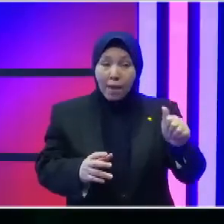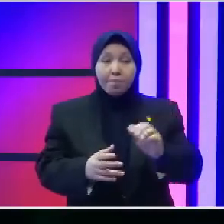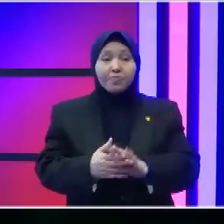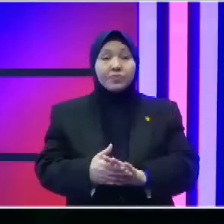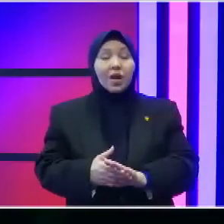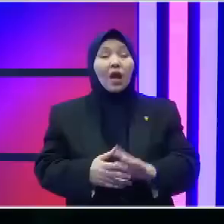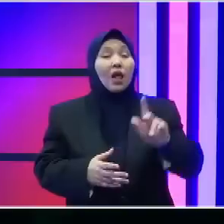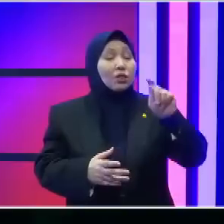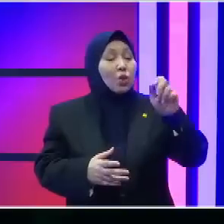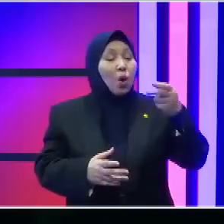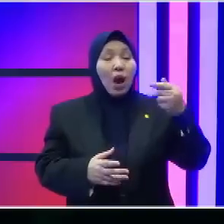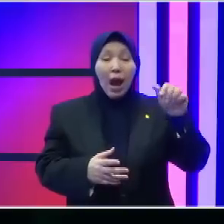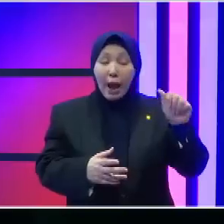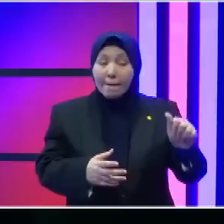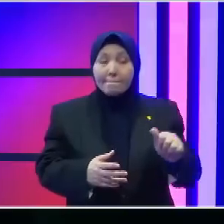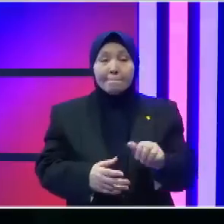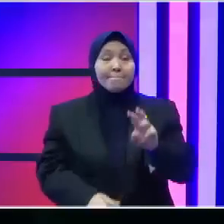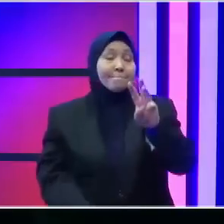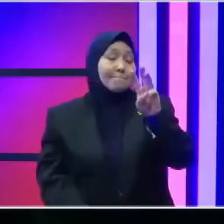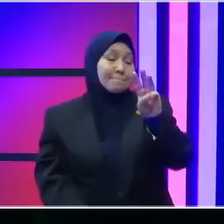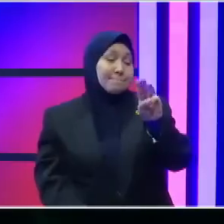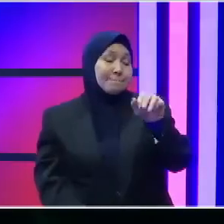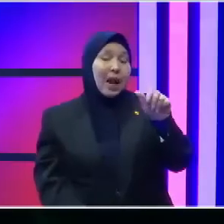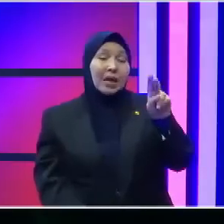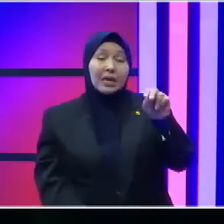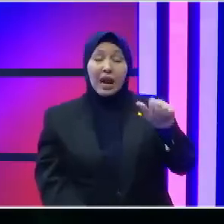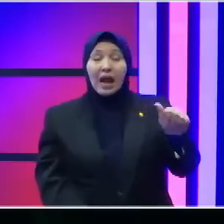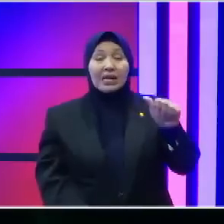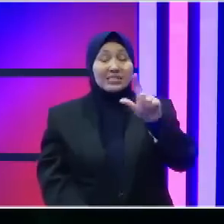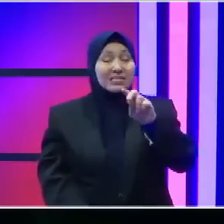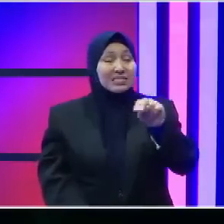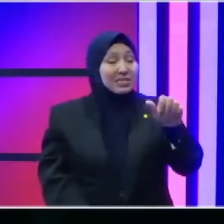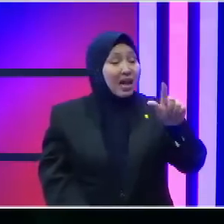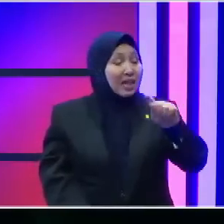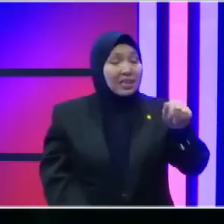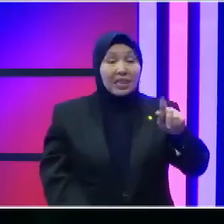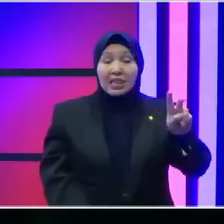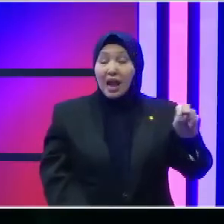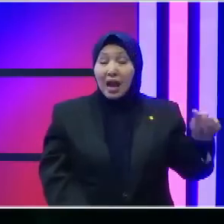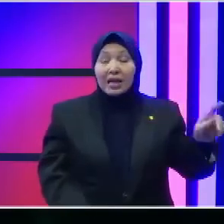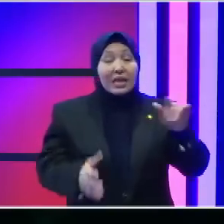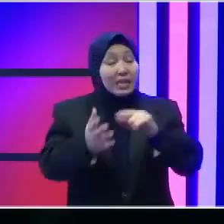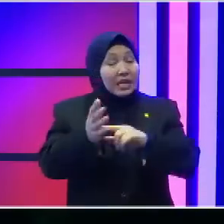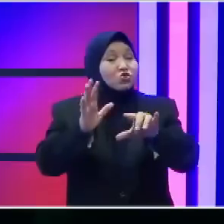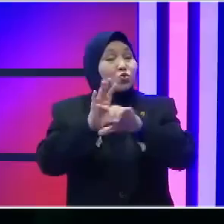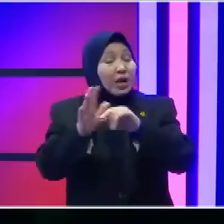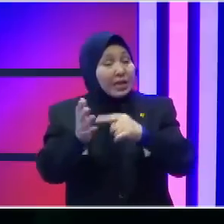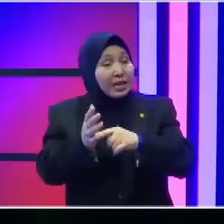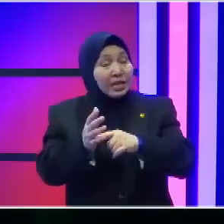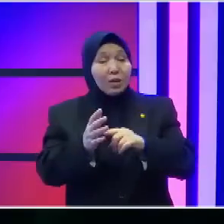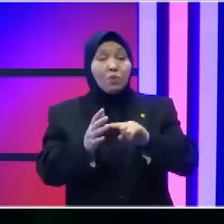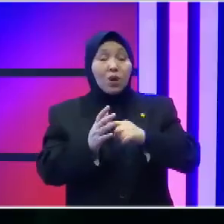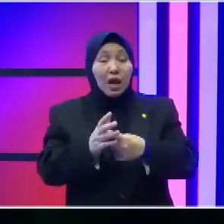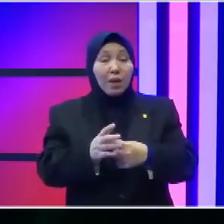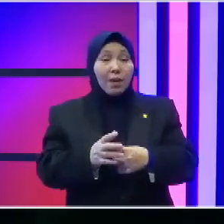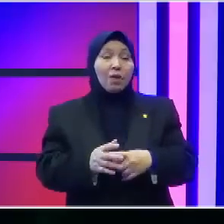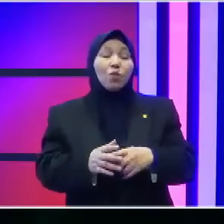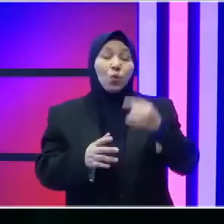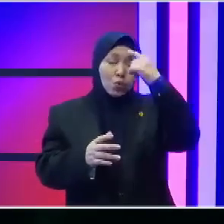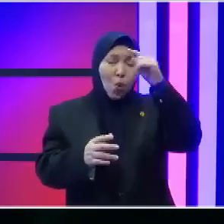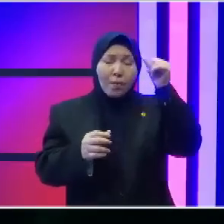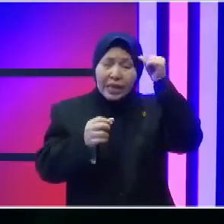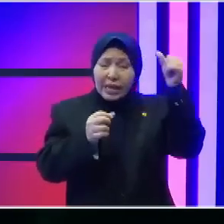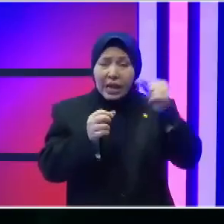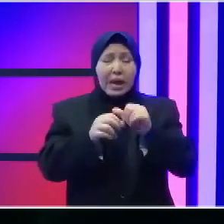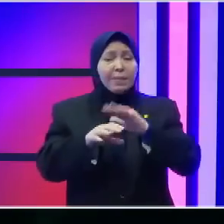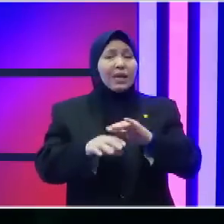bismillahirrahmanirrahim. Taha, ma anzalna alaikal qur'ana litashqa. Surah ini memulakan dengan huruf muqata'ah untuk mengingatkan